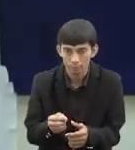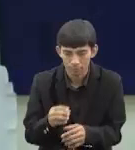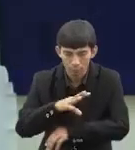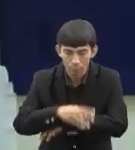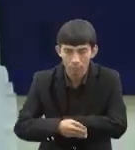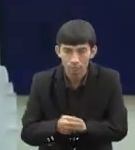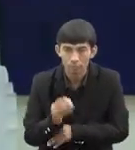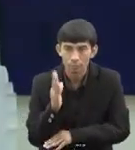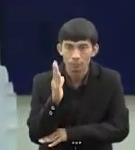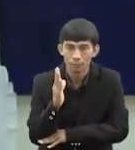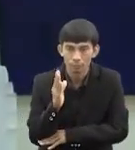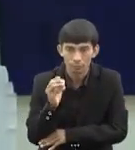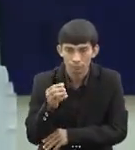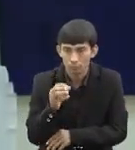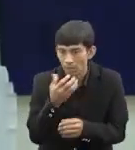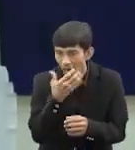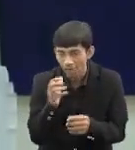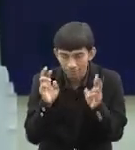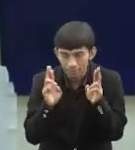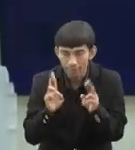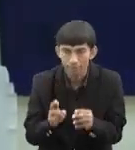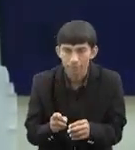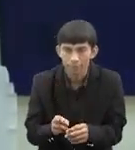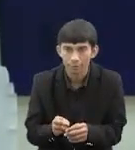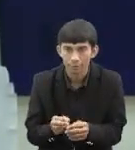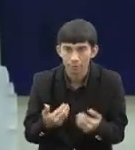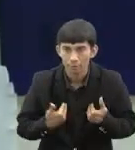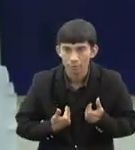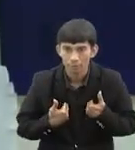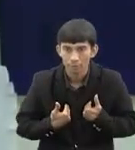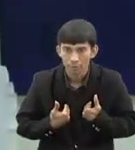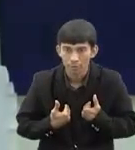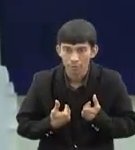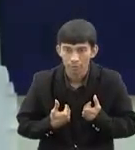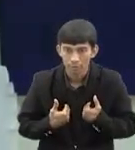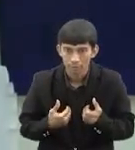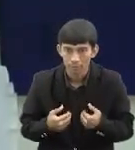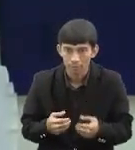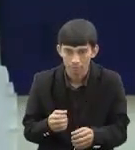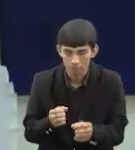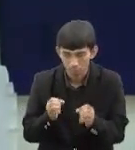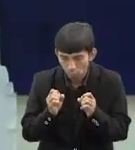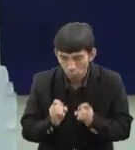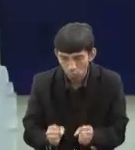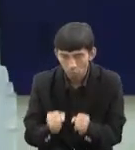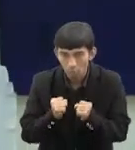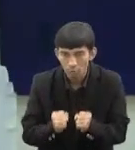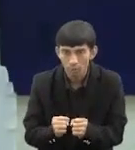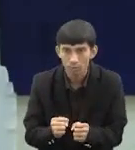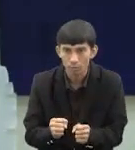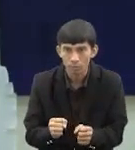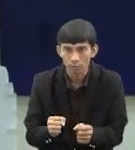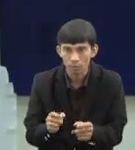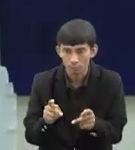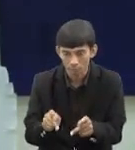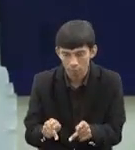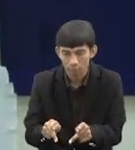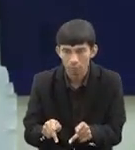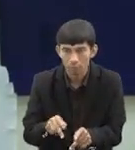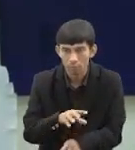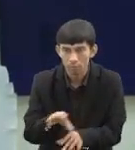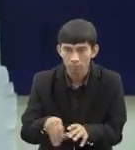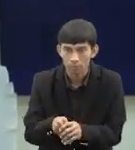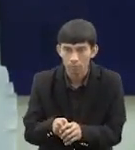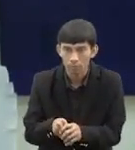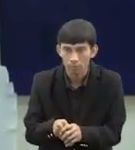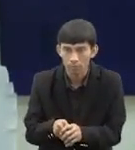mình kính giúp thằng ngày cả đời rõ nghĩa tu nơi hòn khăn có phụ phê mô